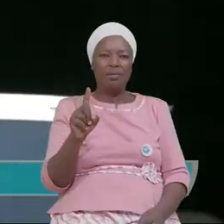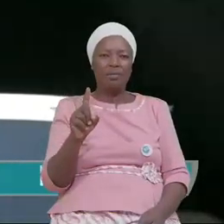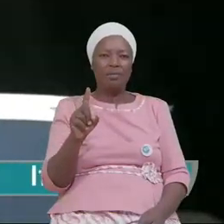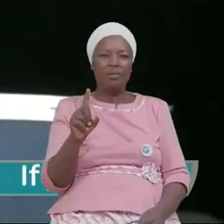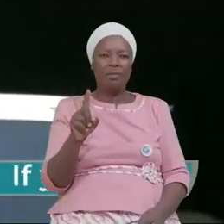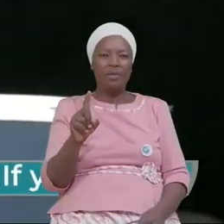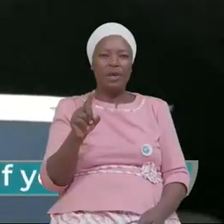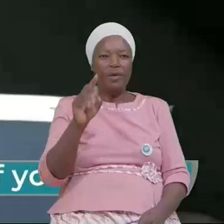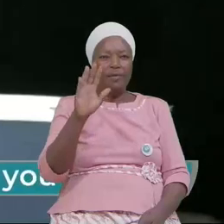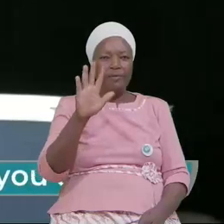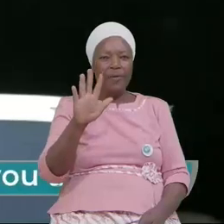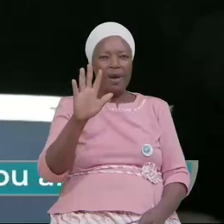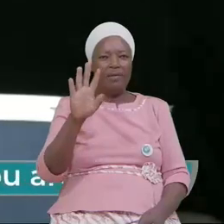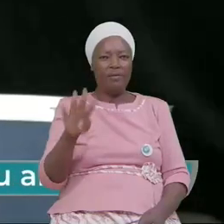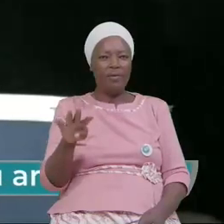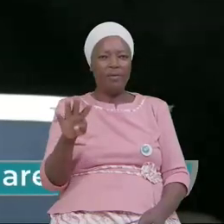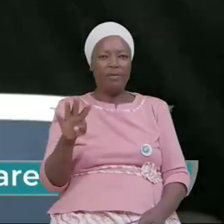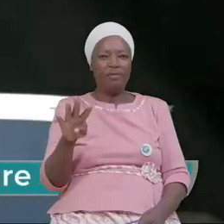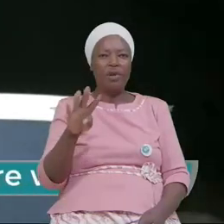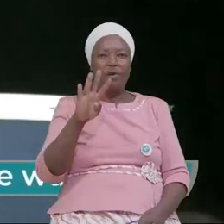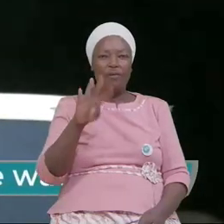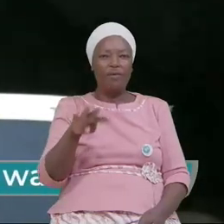54 44